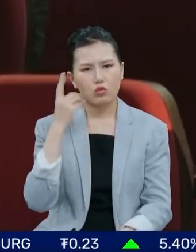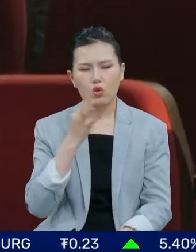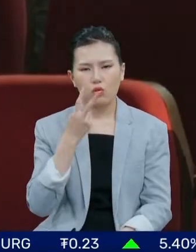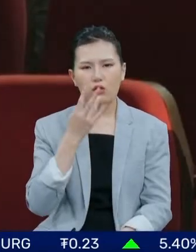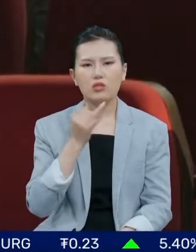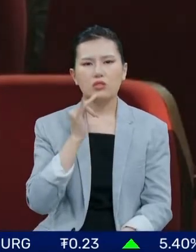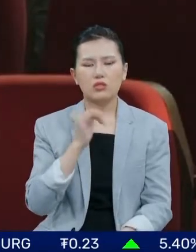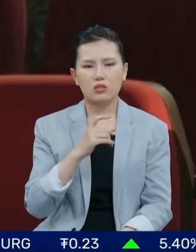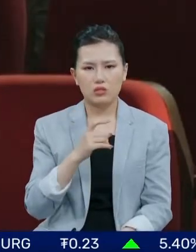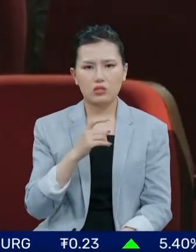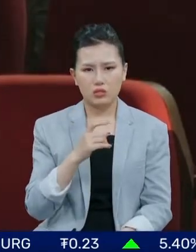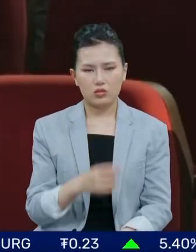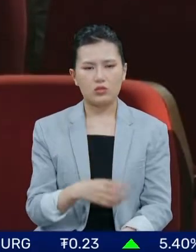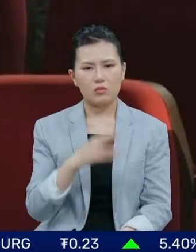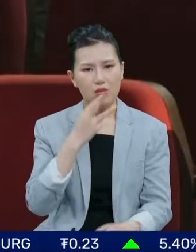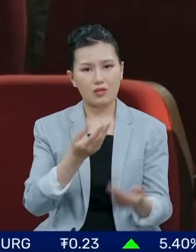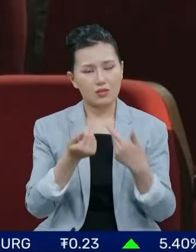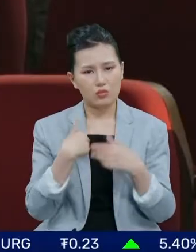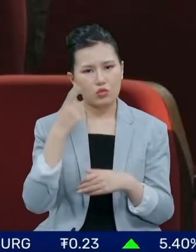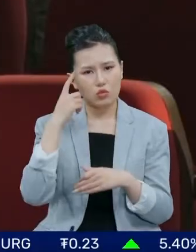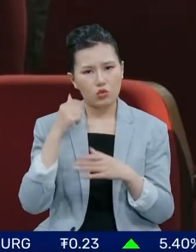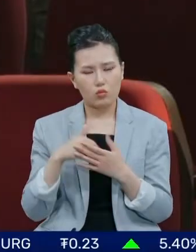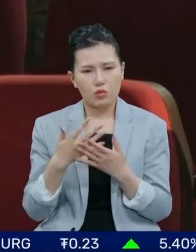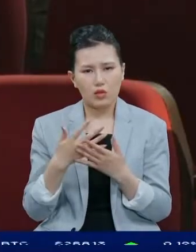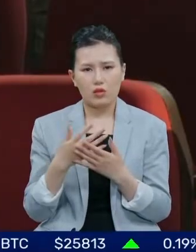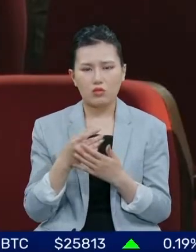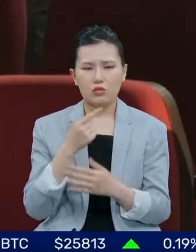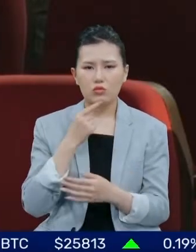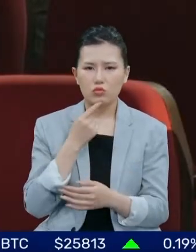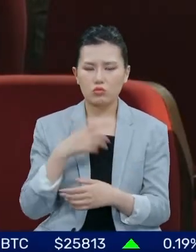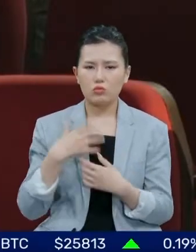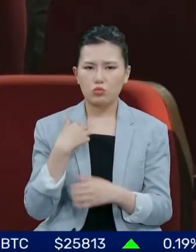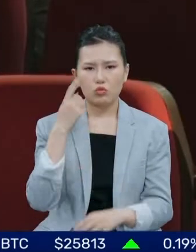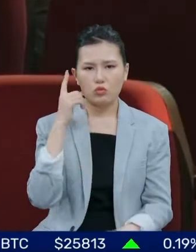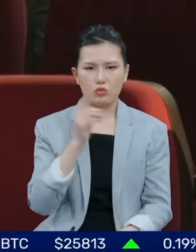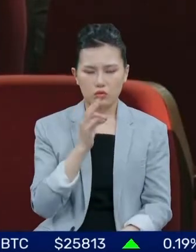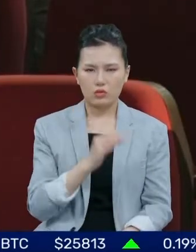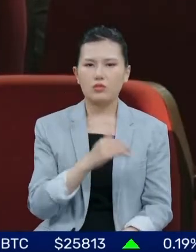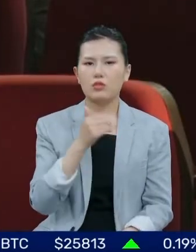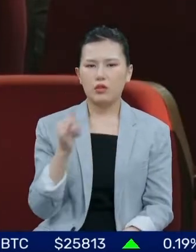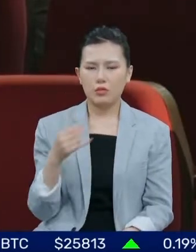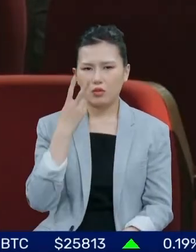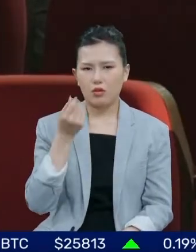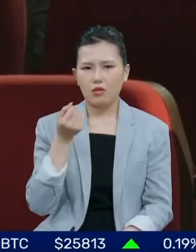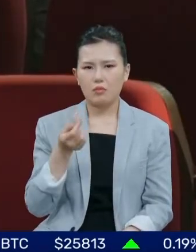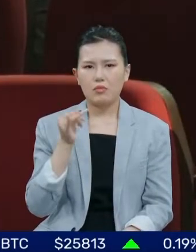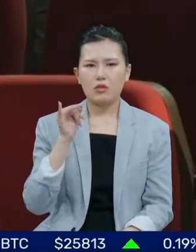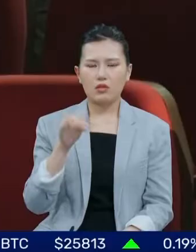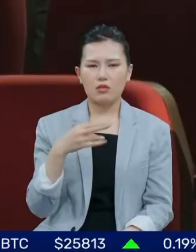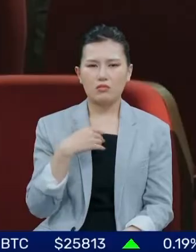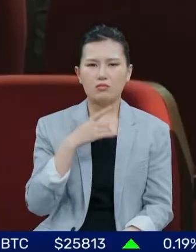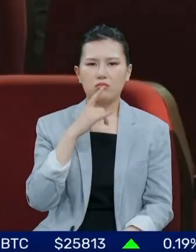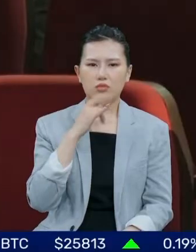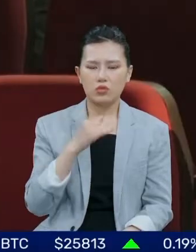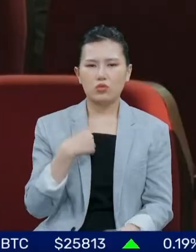байгаа. Тэгэхээр ойлгоход төвхтэй ойлгож чадахгүй зүйл олон байна. Мөн маш ойлгомжтой илэрхий зүйлүүд ч бас энд олон байна гэдгийг бол